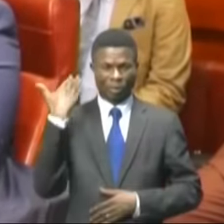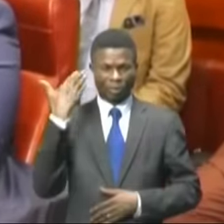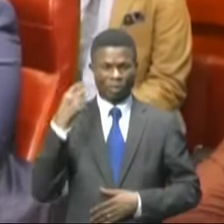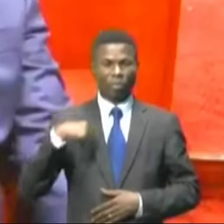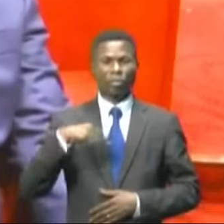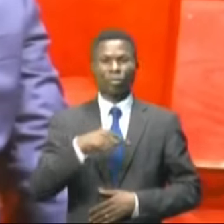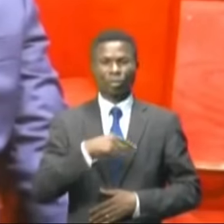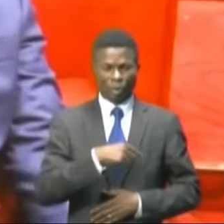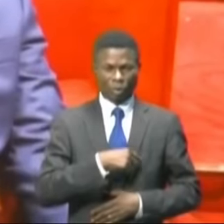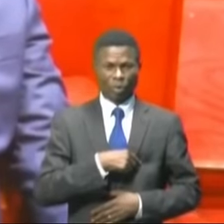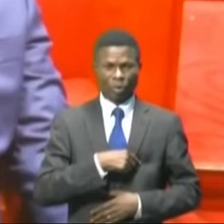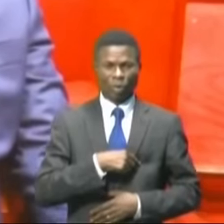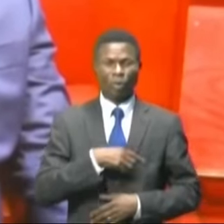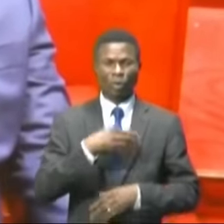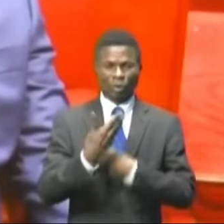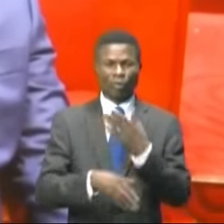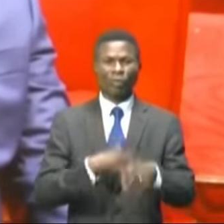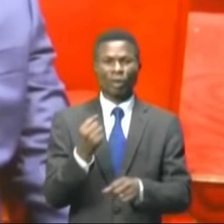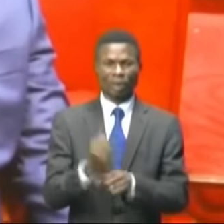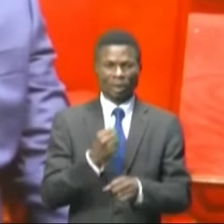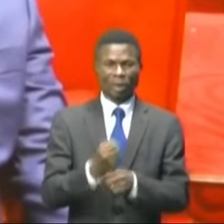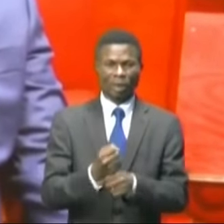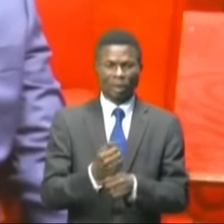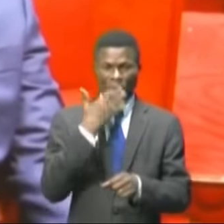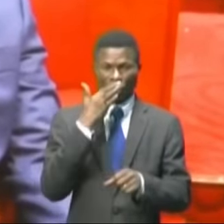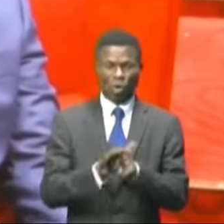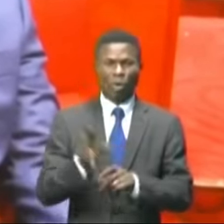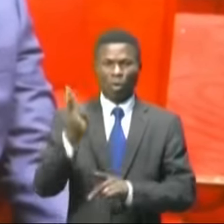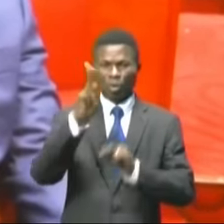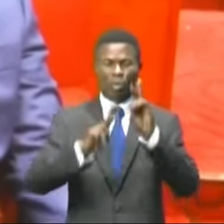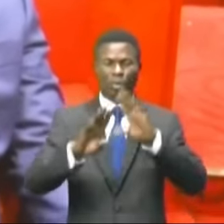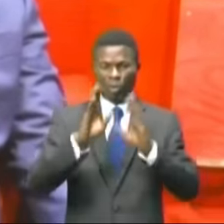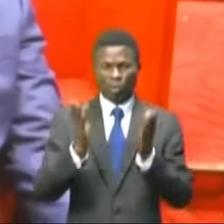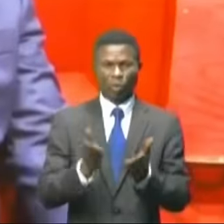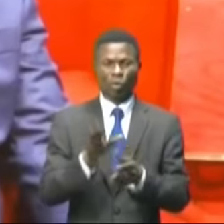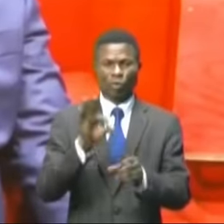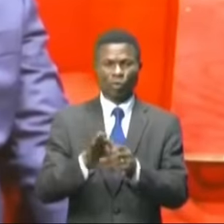allons faire le travail que nous avons promis à nos élus.